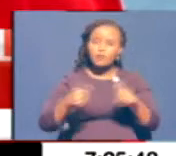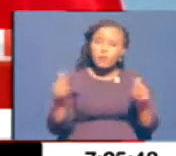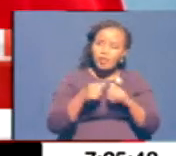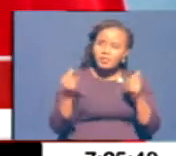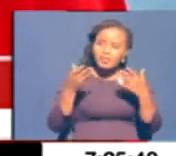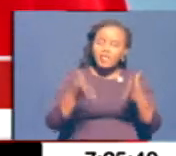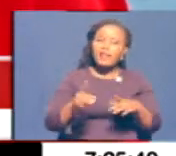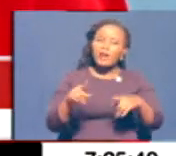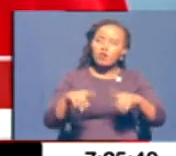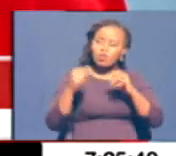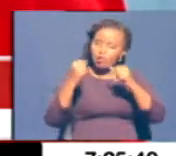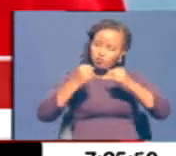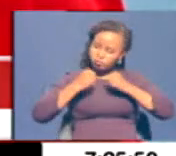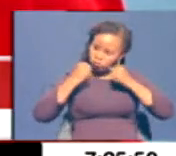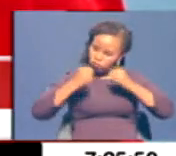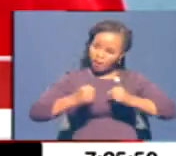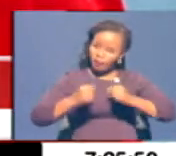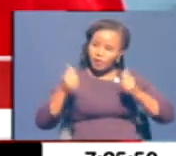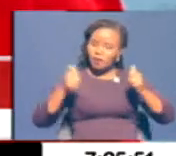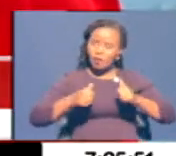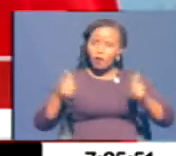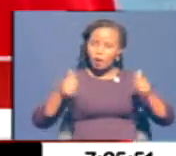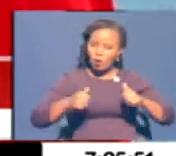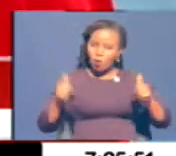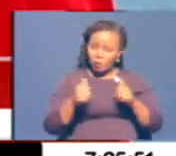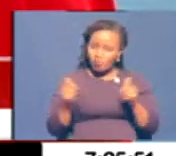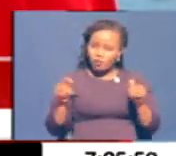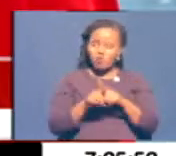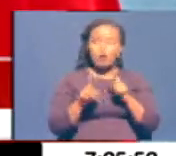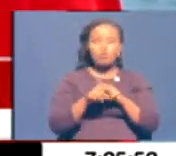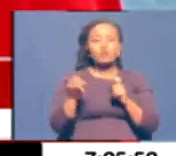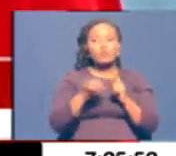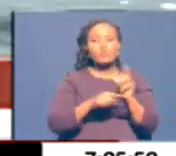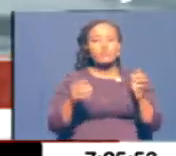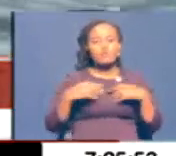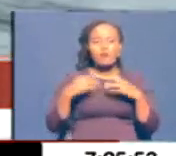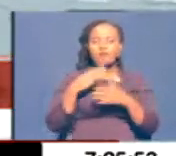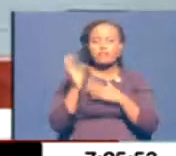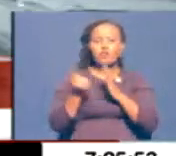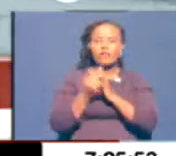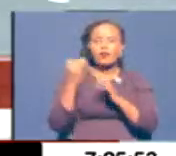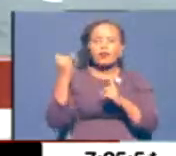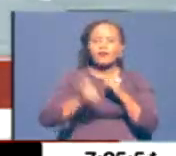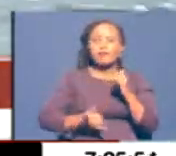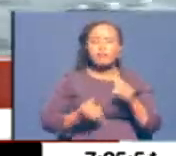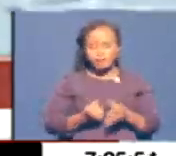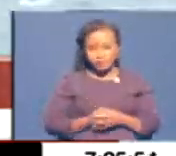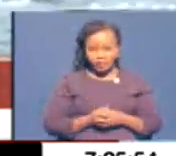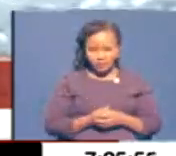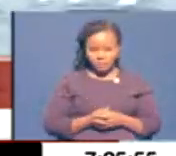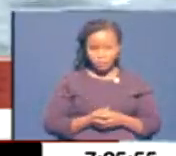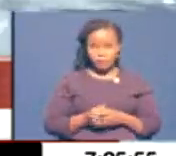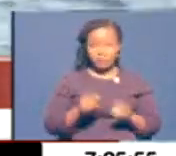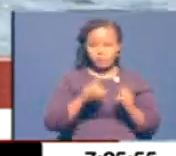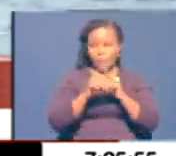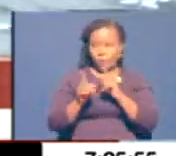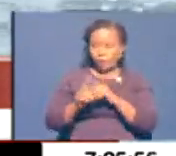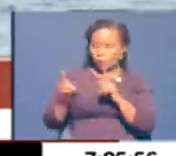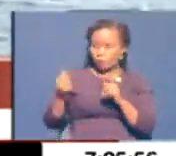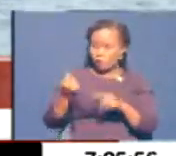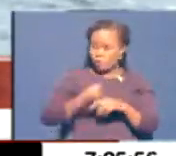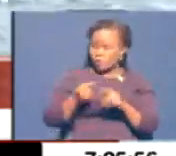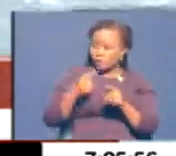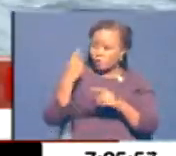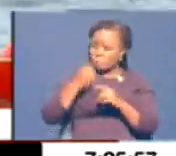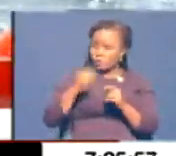nayo. Tutapangia Afrika Finals. Asia ambaye ni bingwa barani Afrika